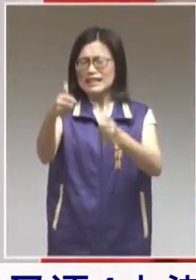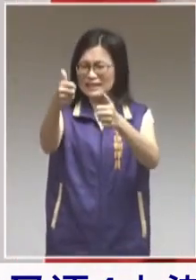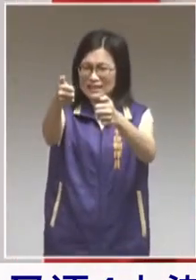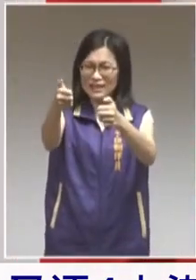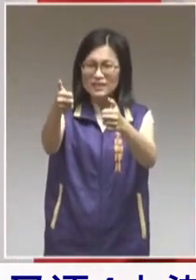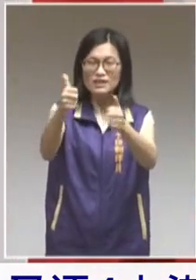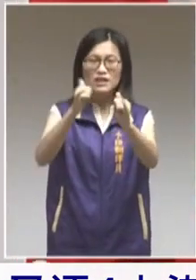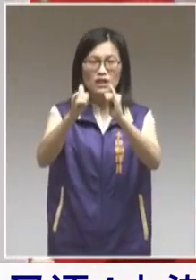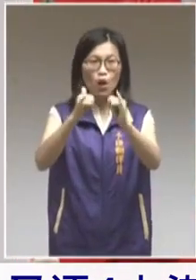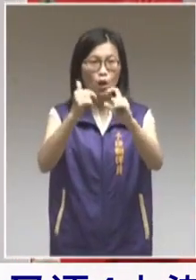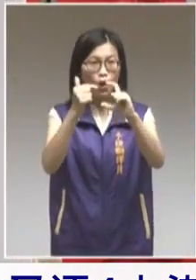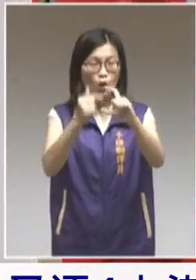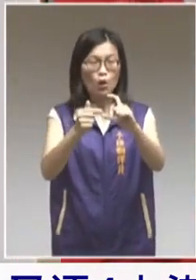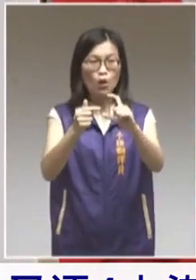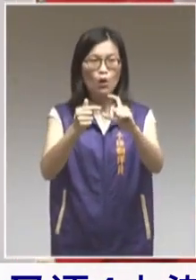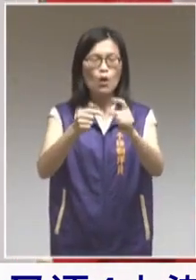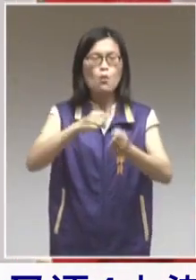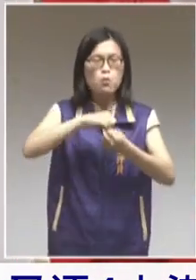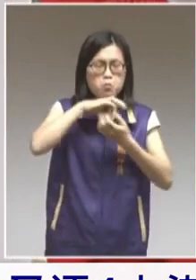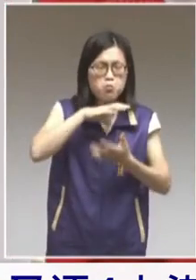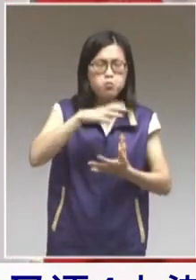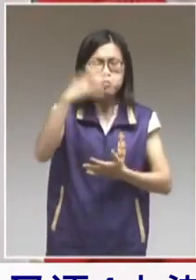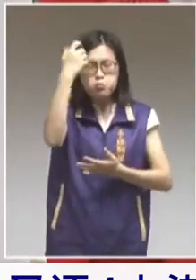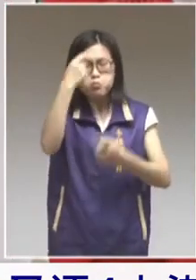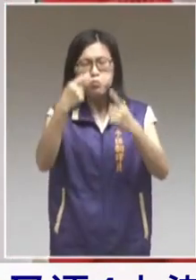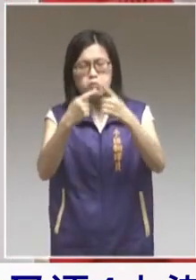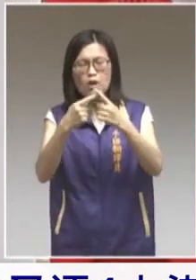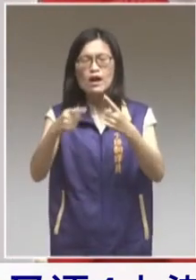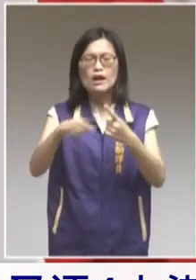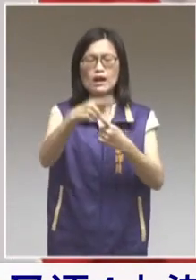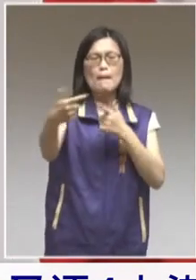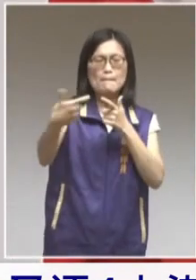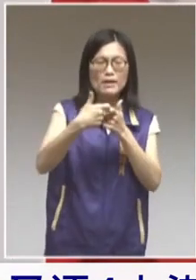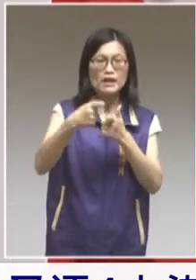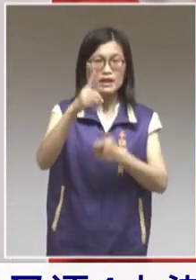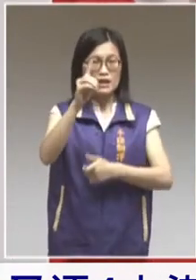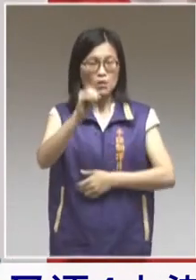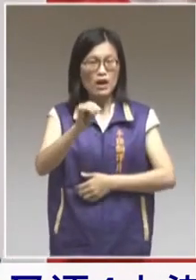社区的南岸乡亲时代大家配合，拢总